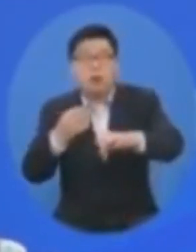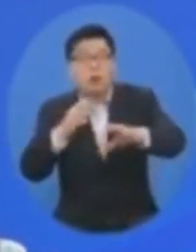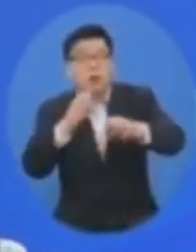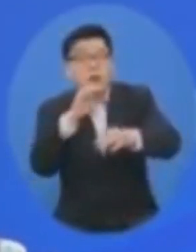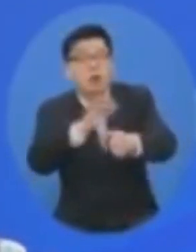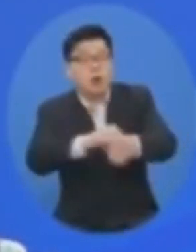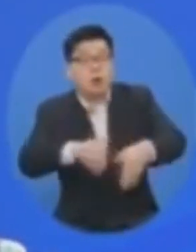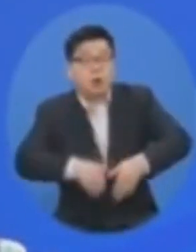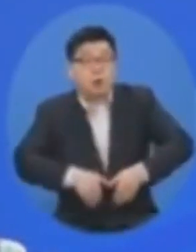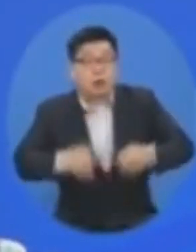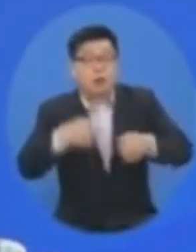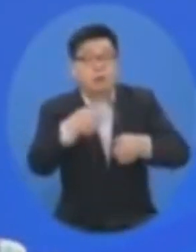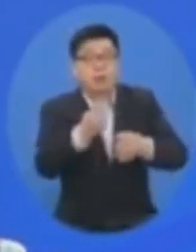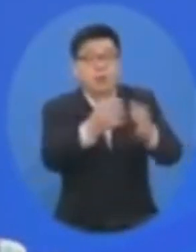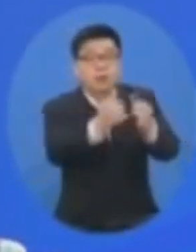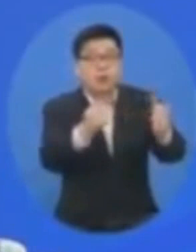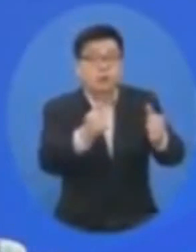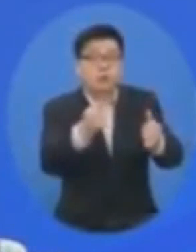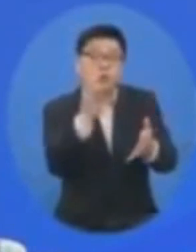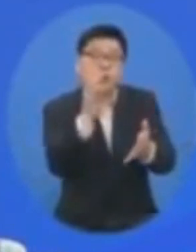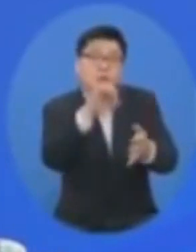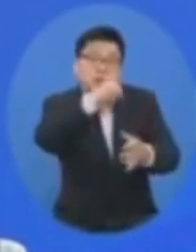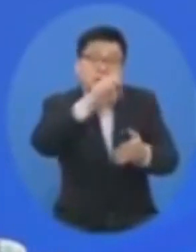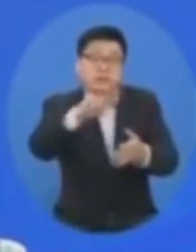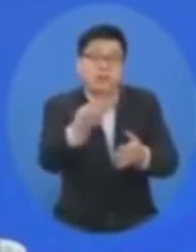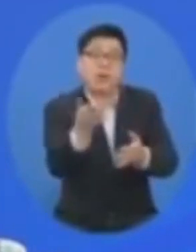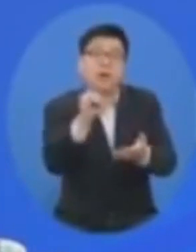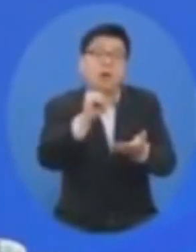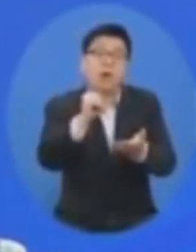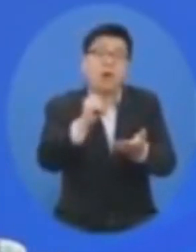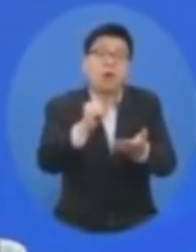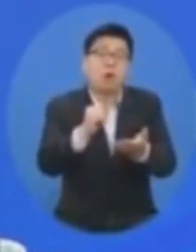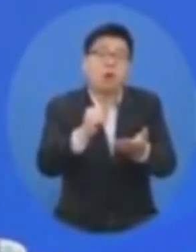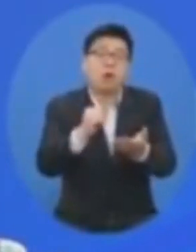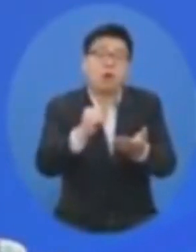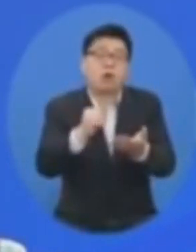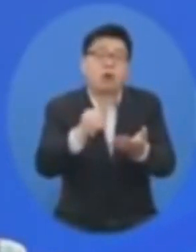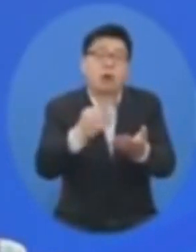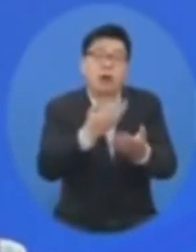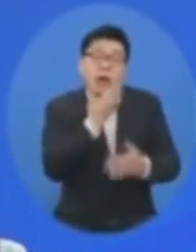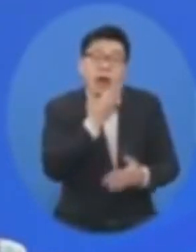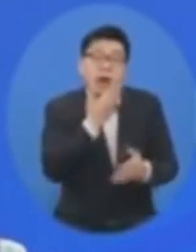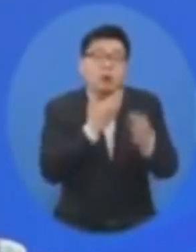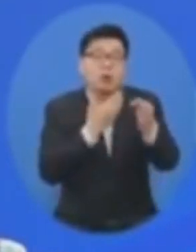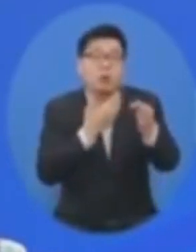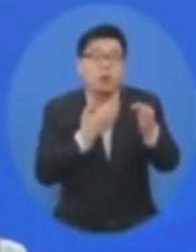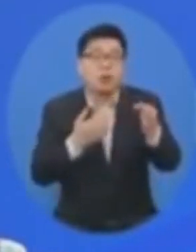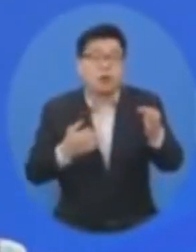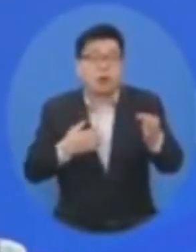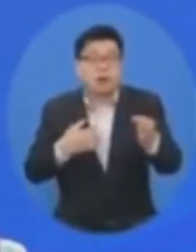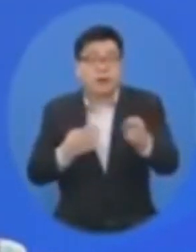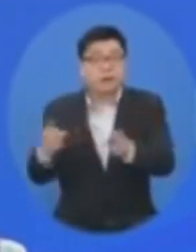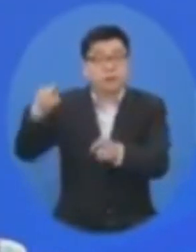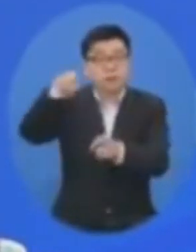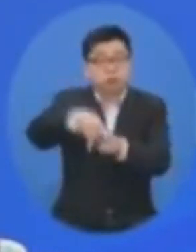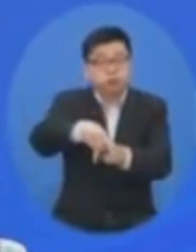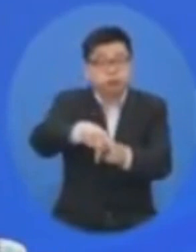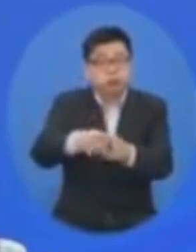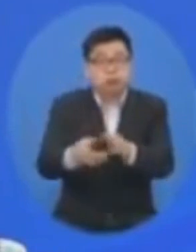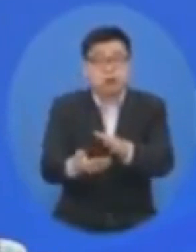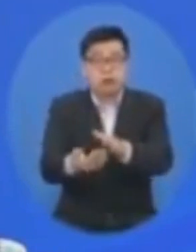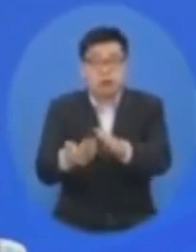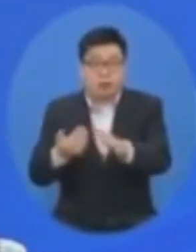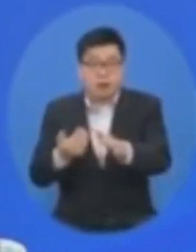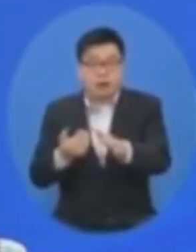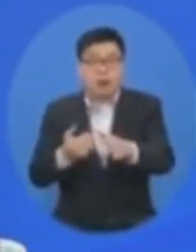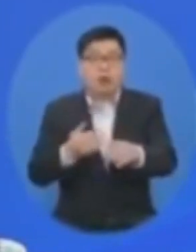갖다가 그 1년 2개월짜리 도지사 그 뽑는 거 내 이거 출마하기 전에 도의